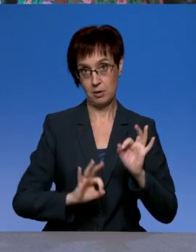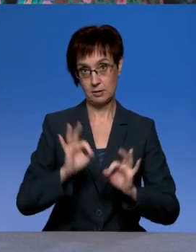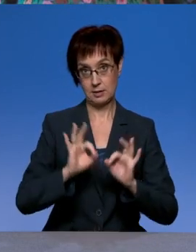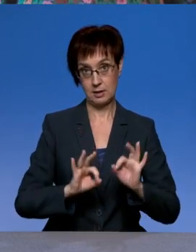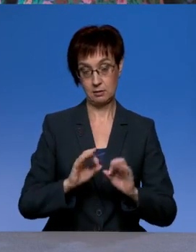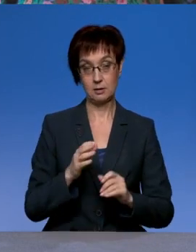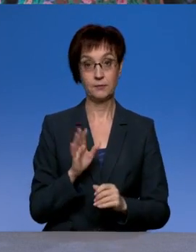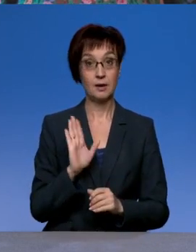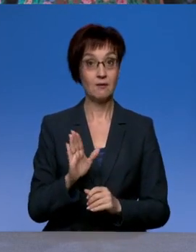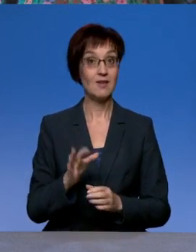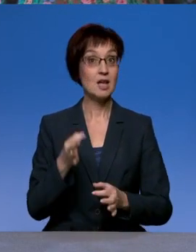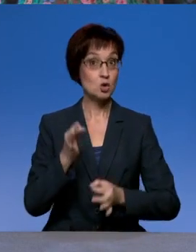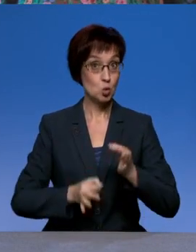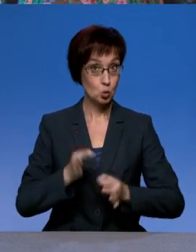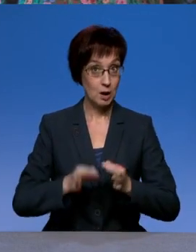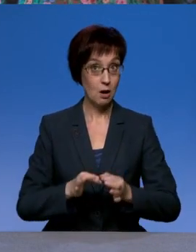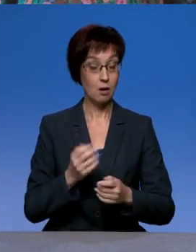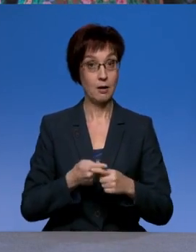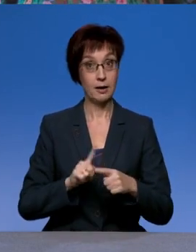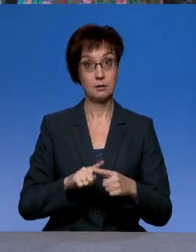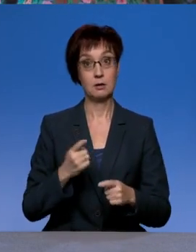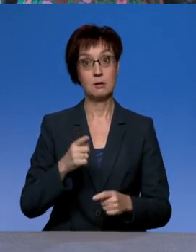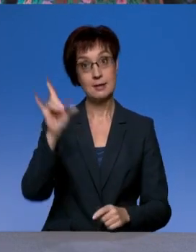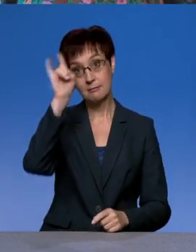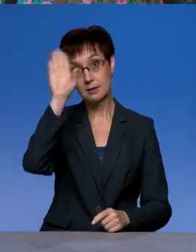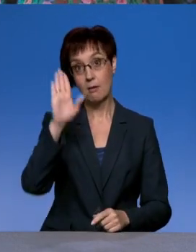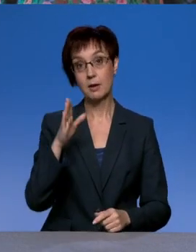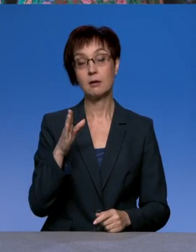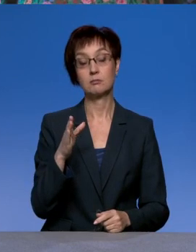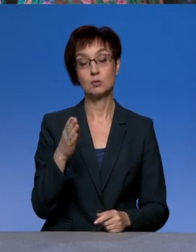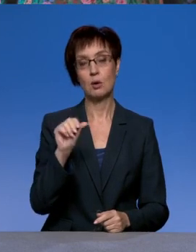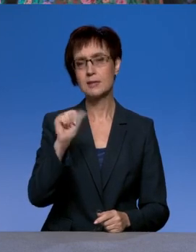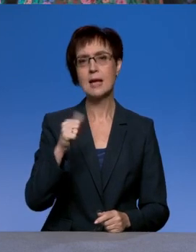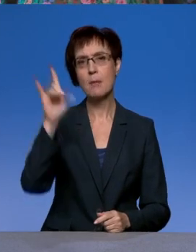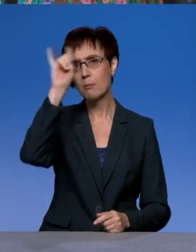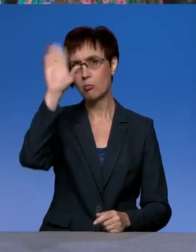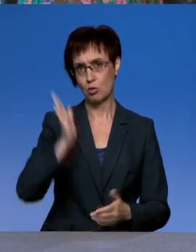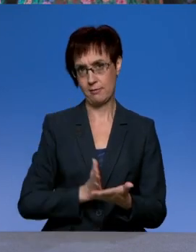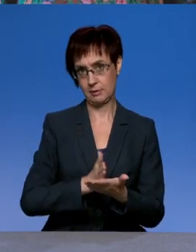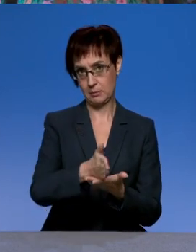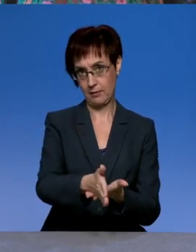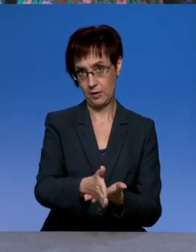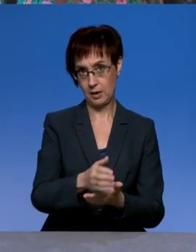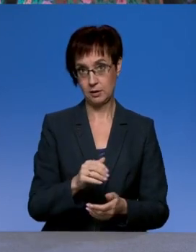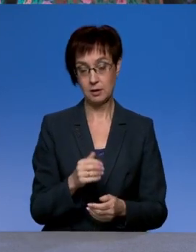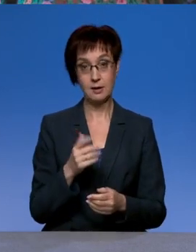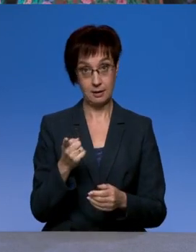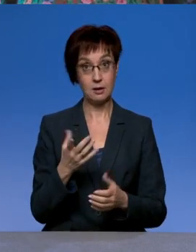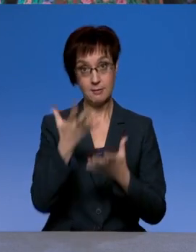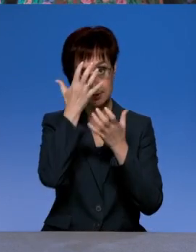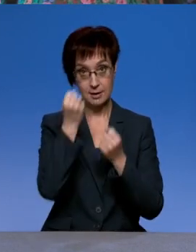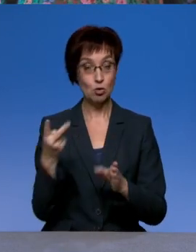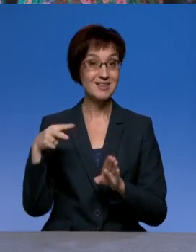направлений. И, соответственно, вот это взыскание алиментов – одна из самых серьезных нагрузок на приставов. И, соответственно, вот в